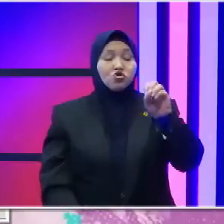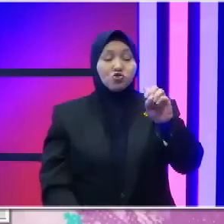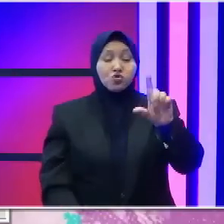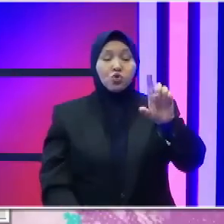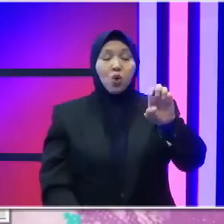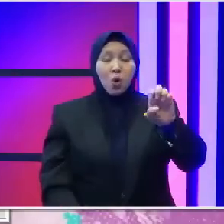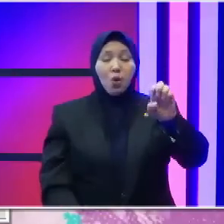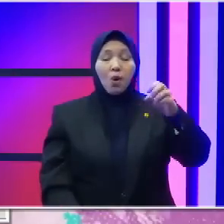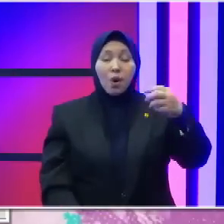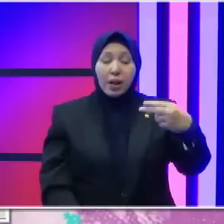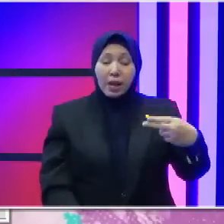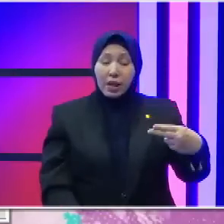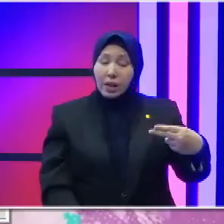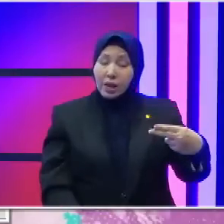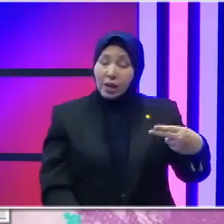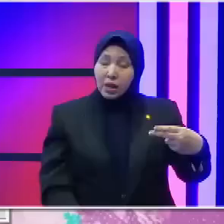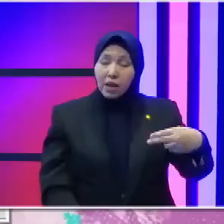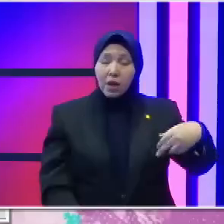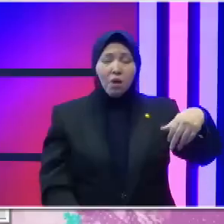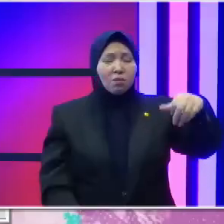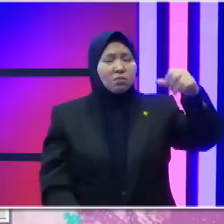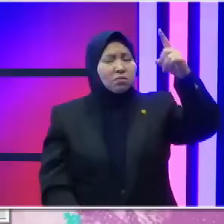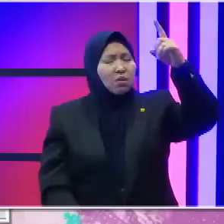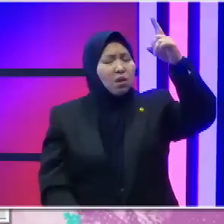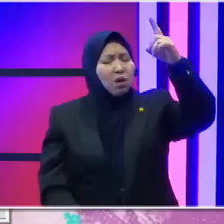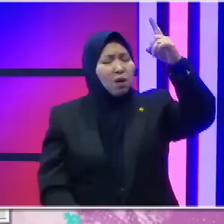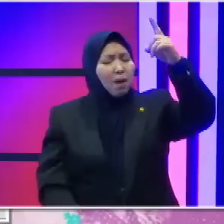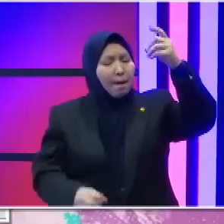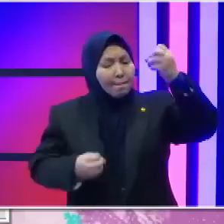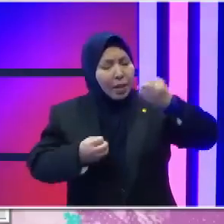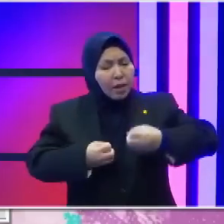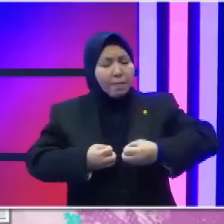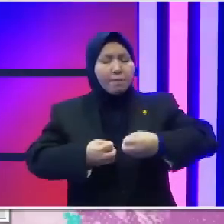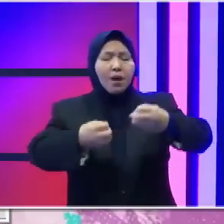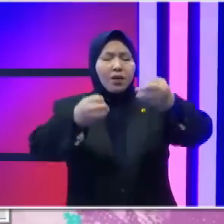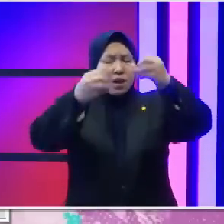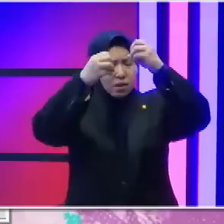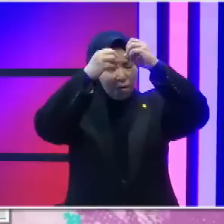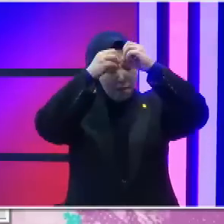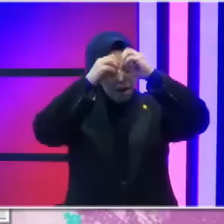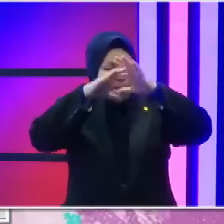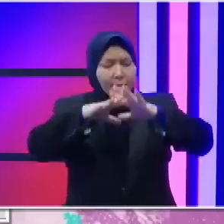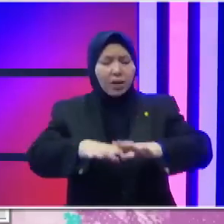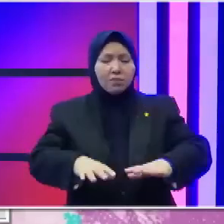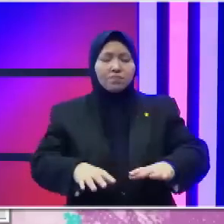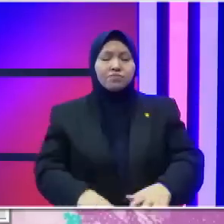'amilussalihat sayaj'alu lahumur rahmanu mudda.